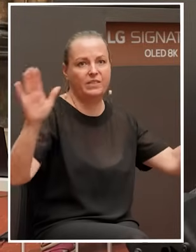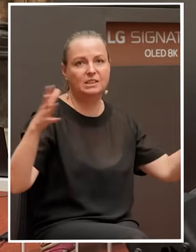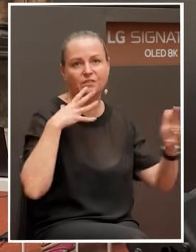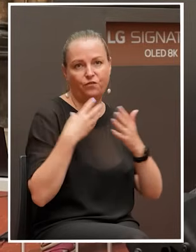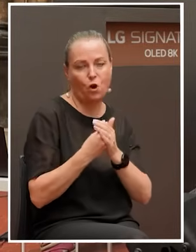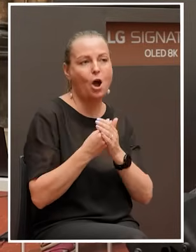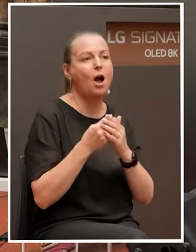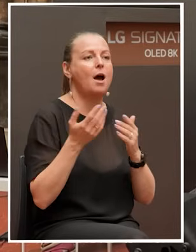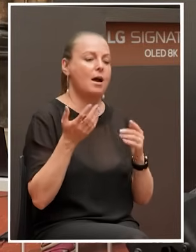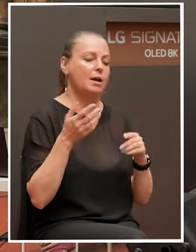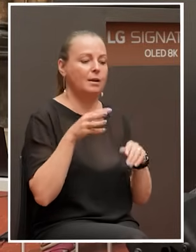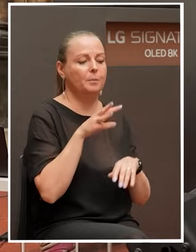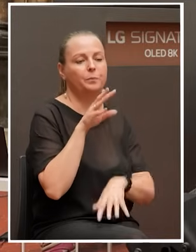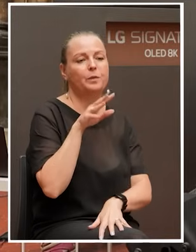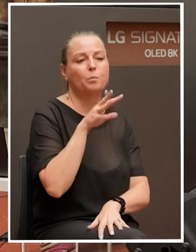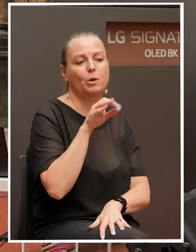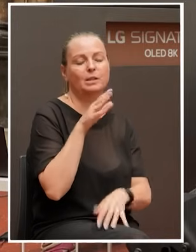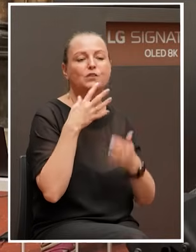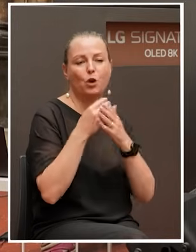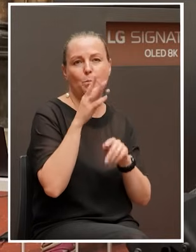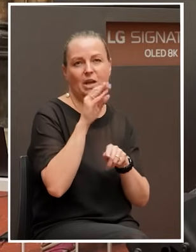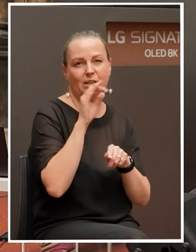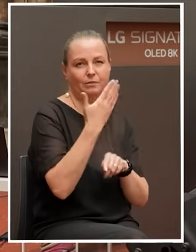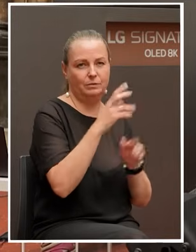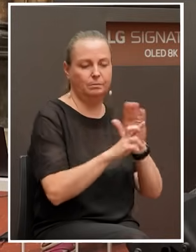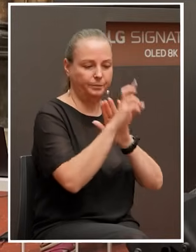представить свои интерпретации мотива, как с точки зрения